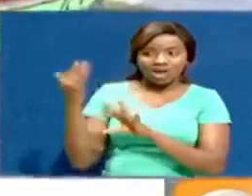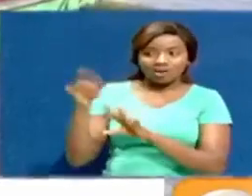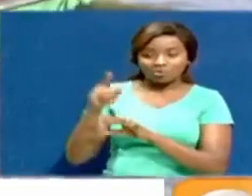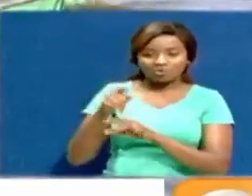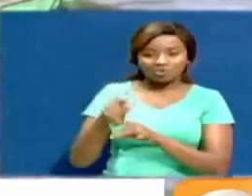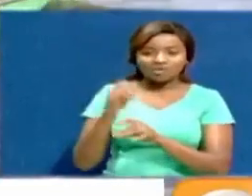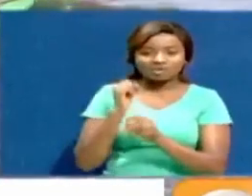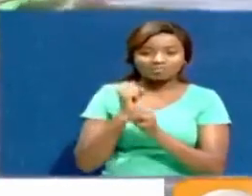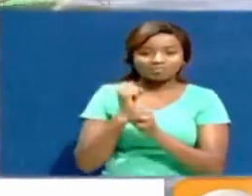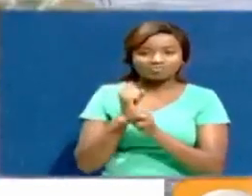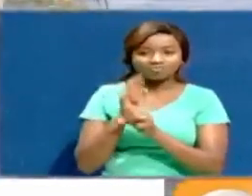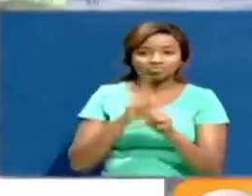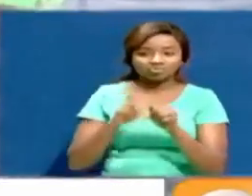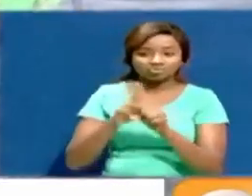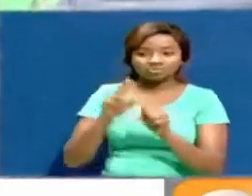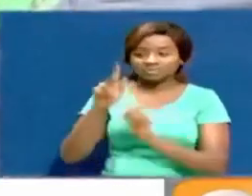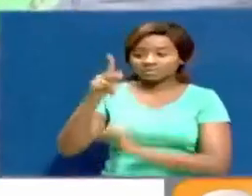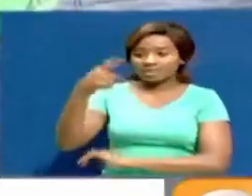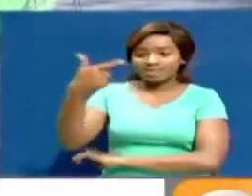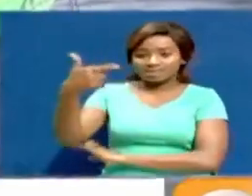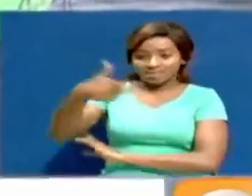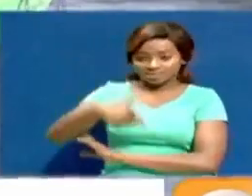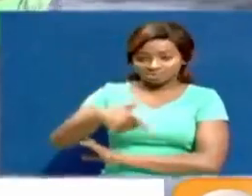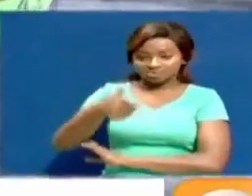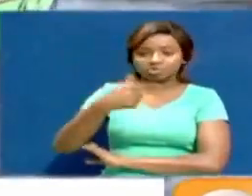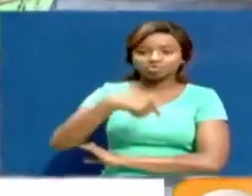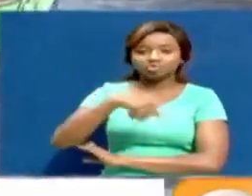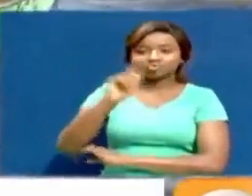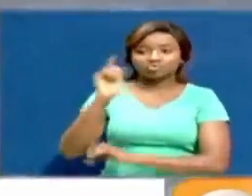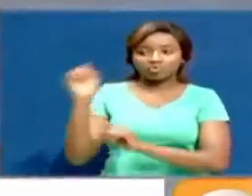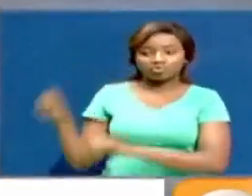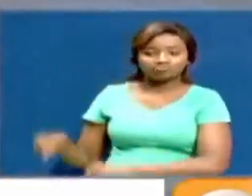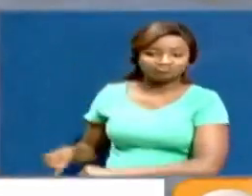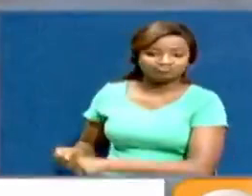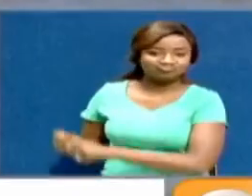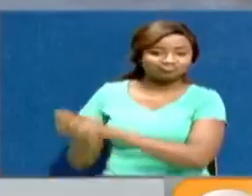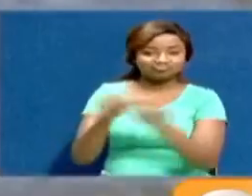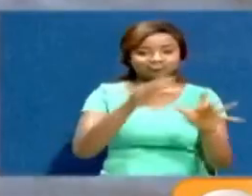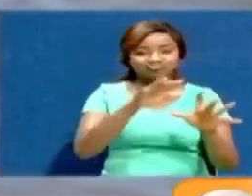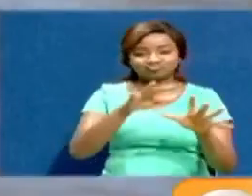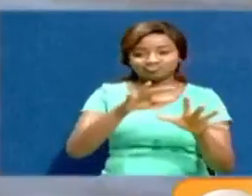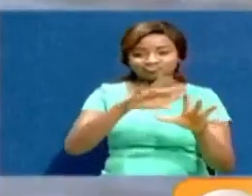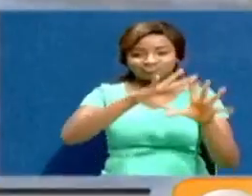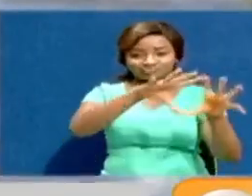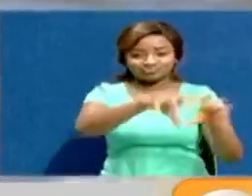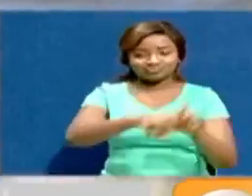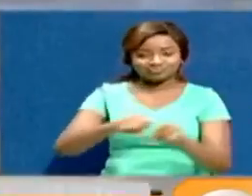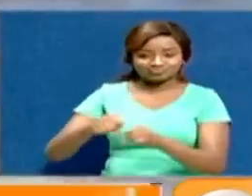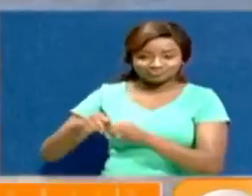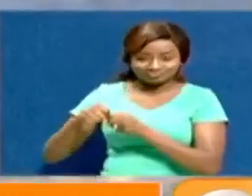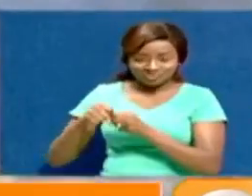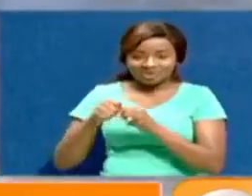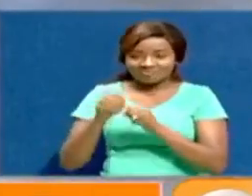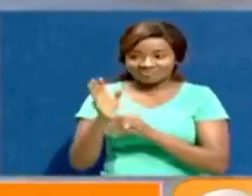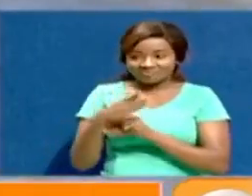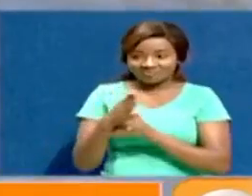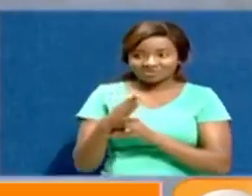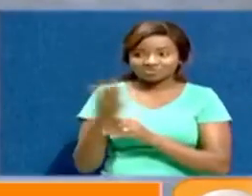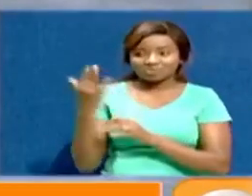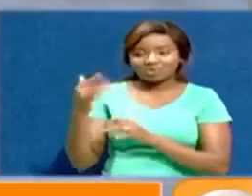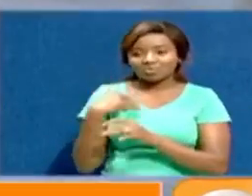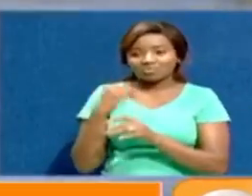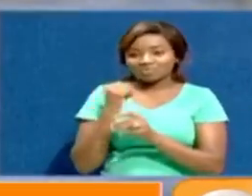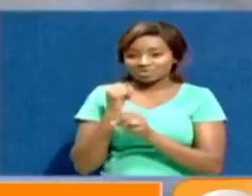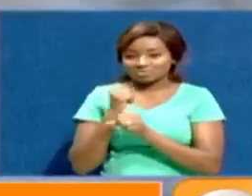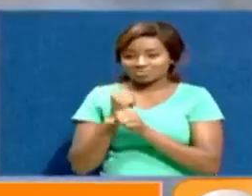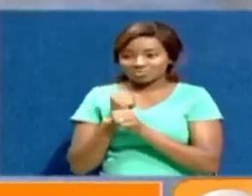ikitumia injini ya petroli ili kuenda ziwani kwa uvuvi. Na nilikuwa na injini yenyewe. Sasa nimetumia